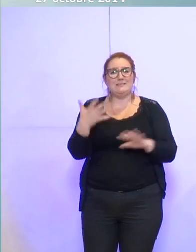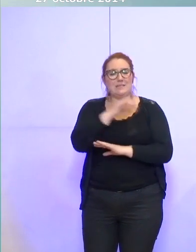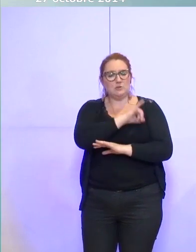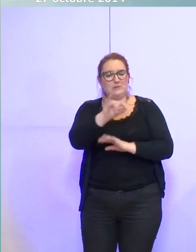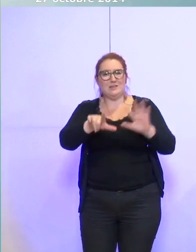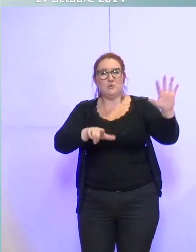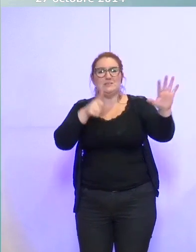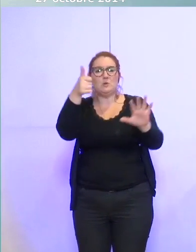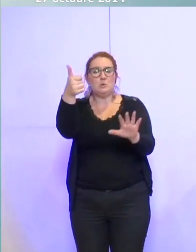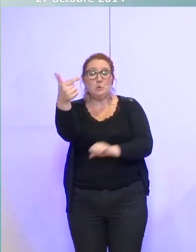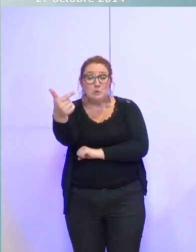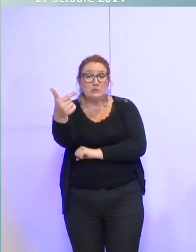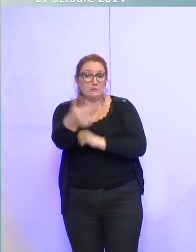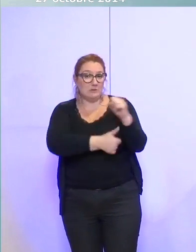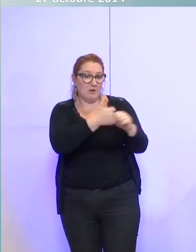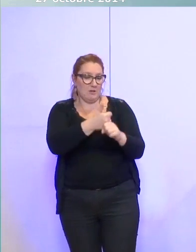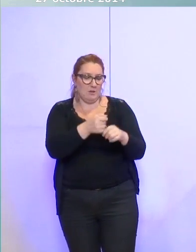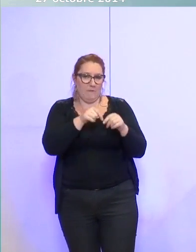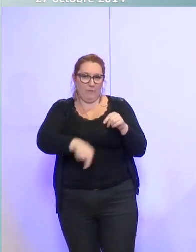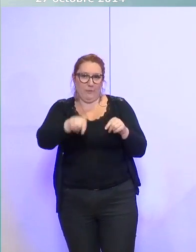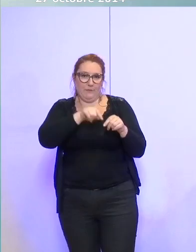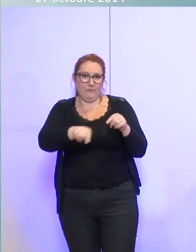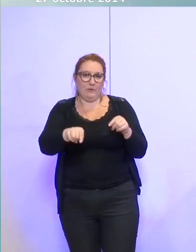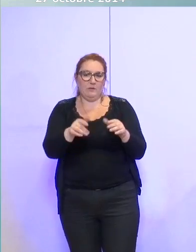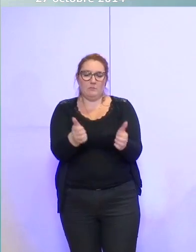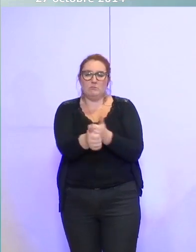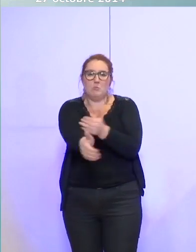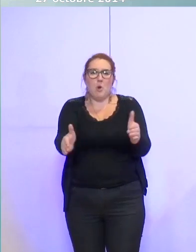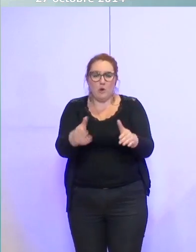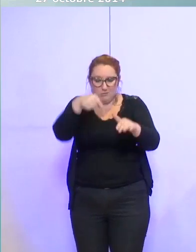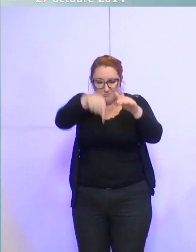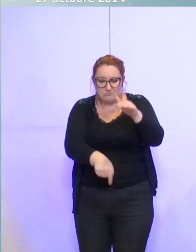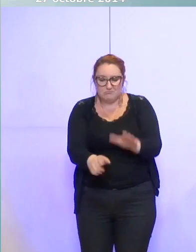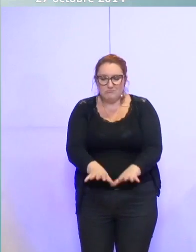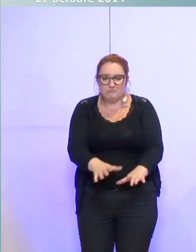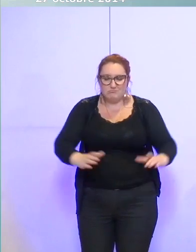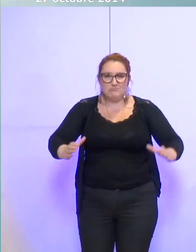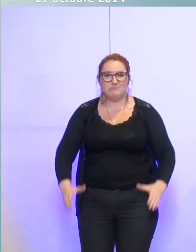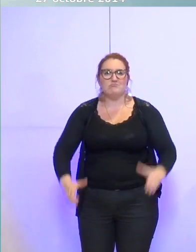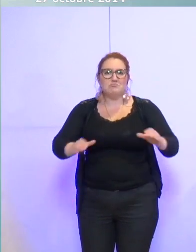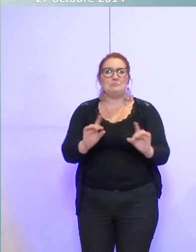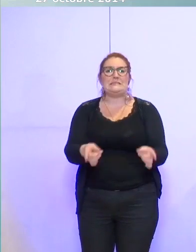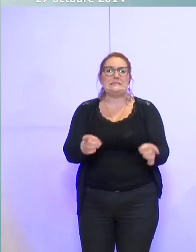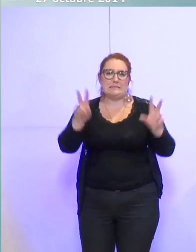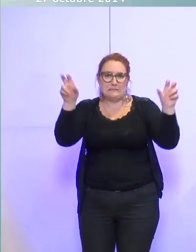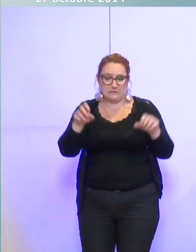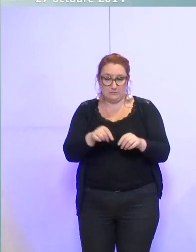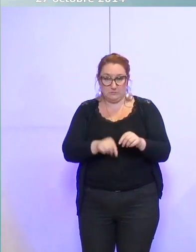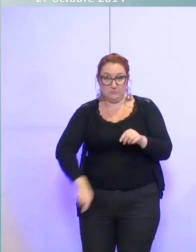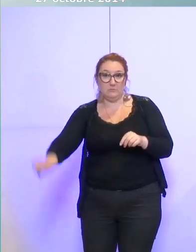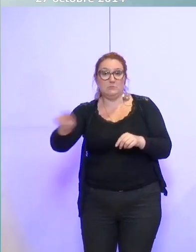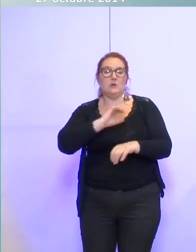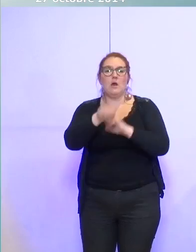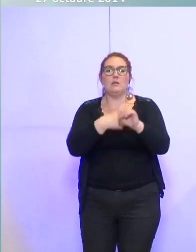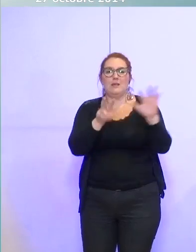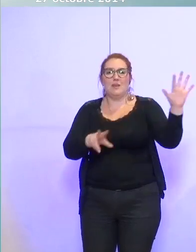d'étanchéité du bloc piscine ont occasionné des fuites, essentiellement composées de tritium. Et en 1986, une fuite d'eau à travers